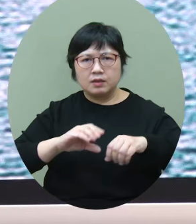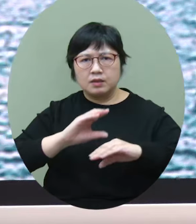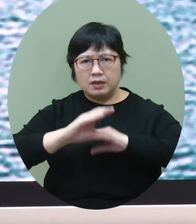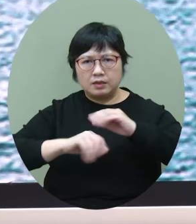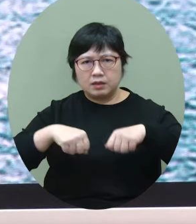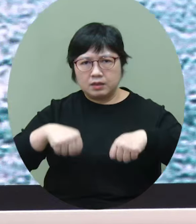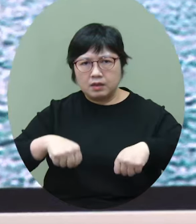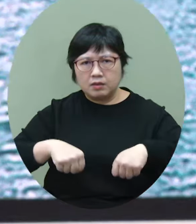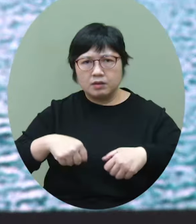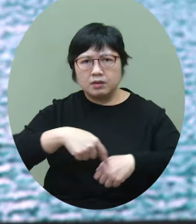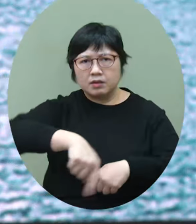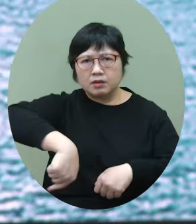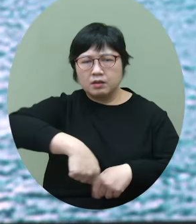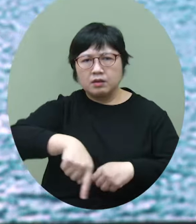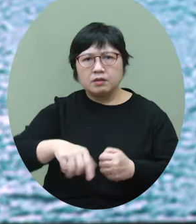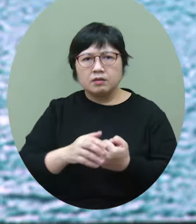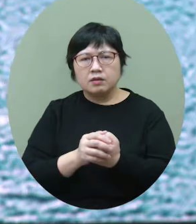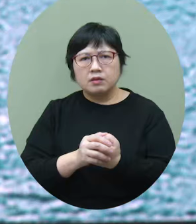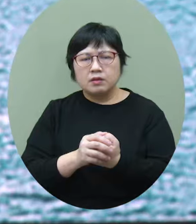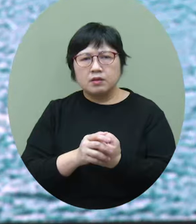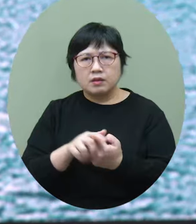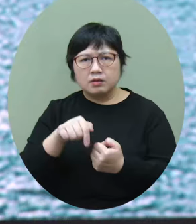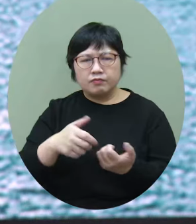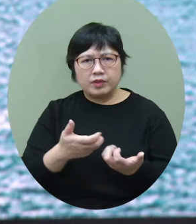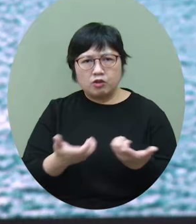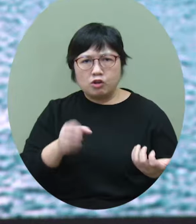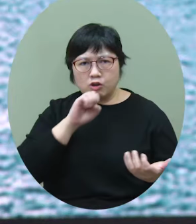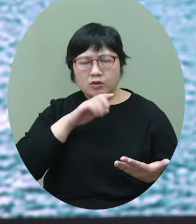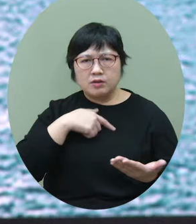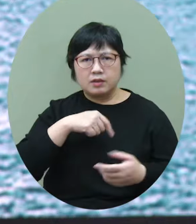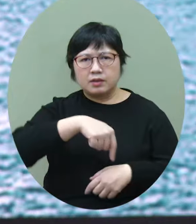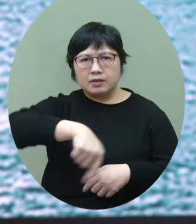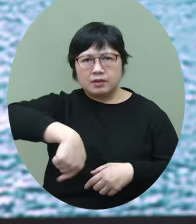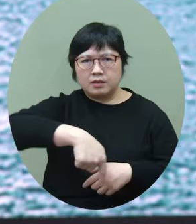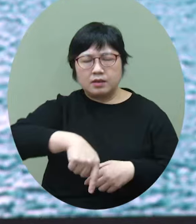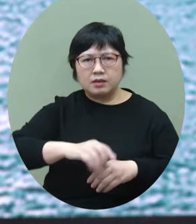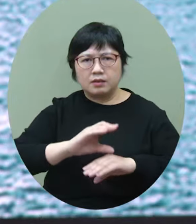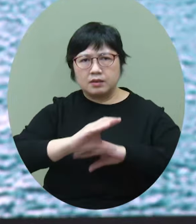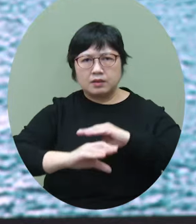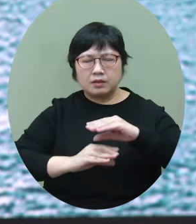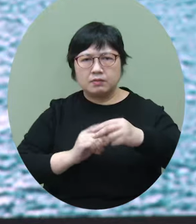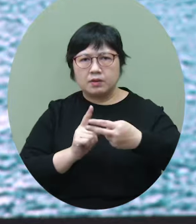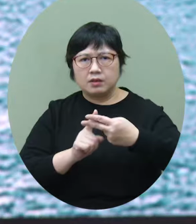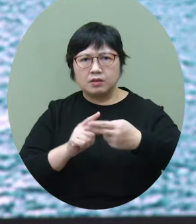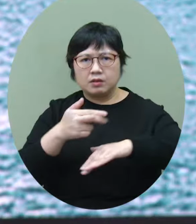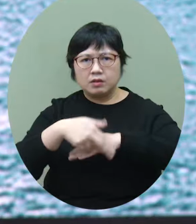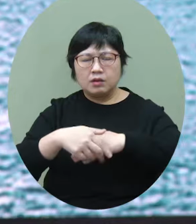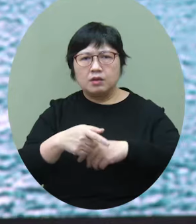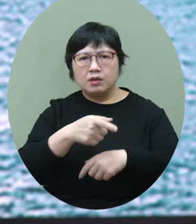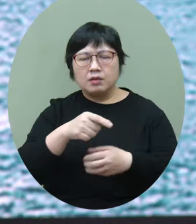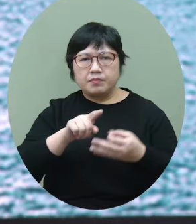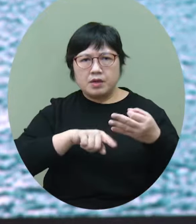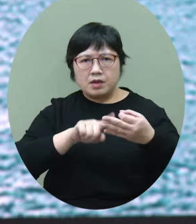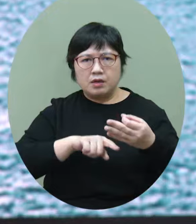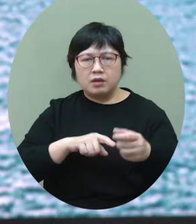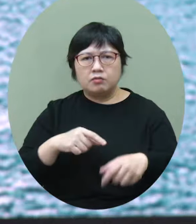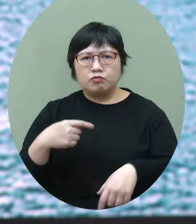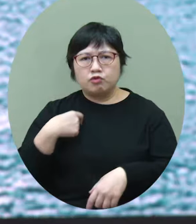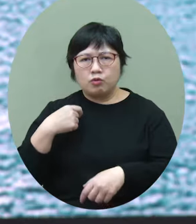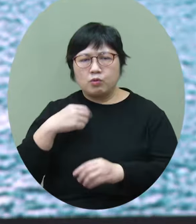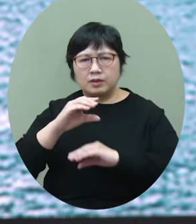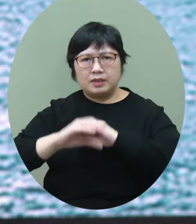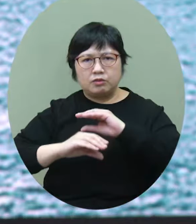我哋分開咗嚟講先啦。其實嗰個係一個地盤，佢本身咧，我哋已經係有個承辦商、承建商咧，中國建築喺度做緊。咁啊，